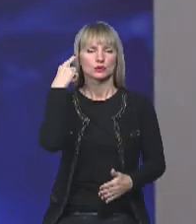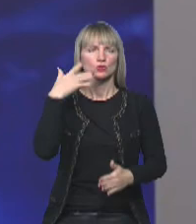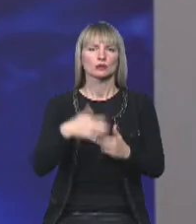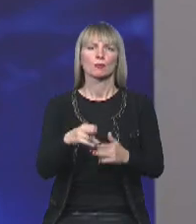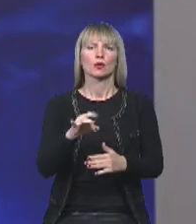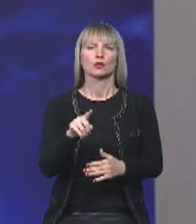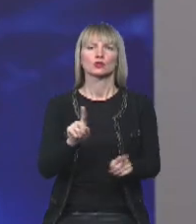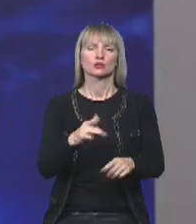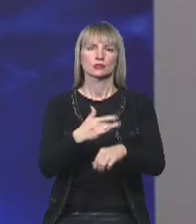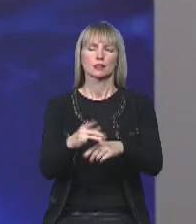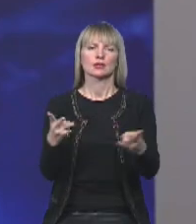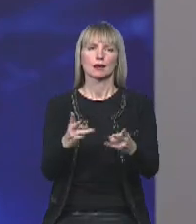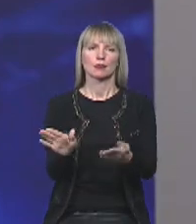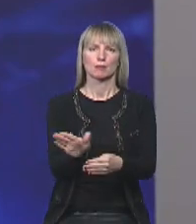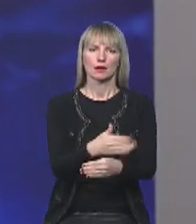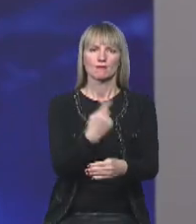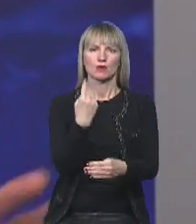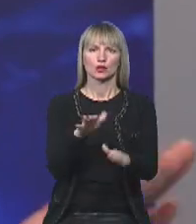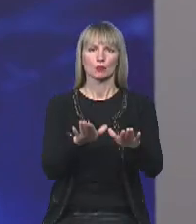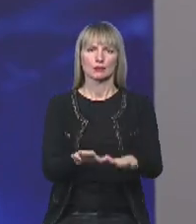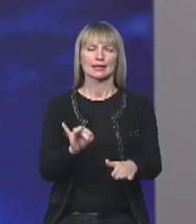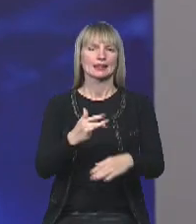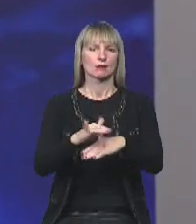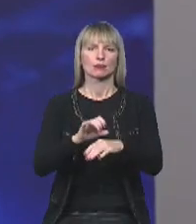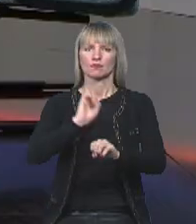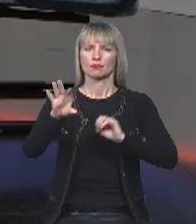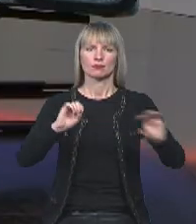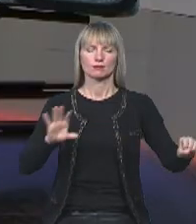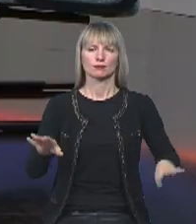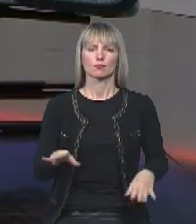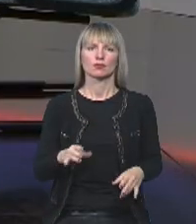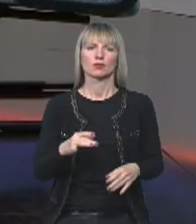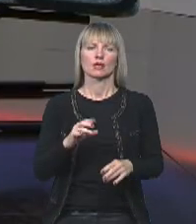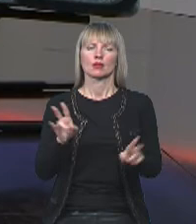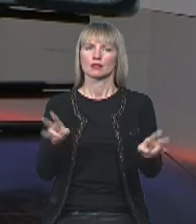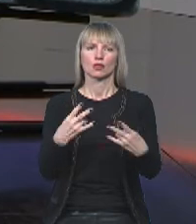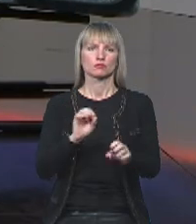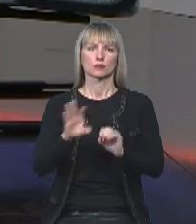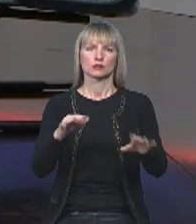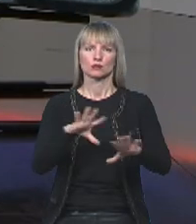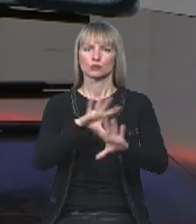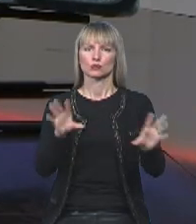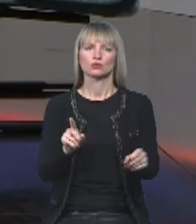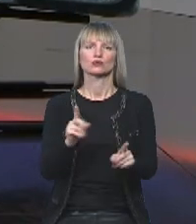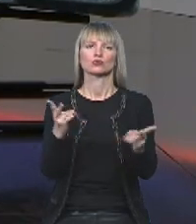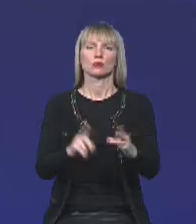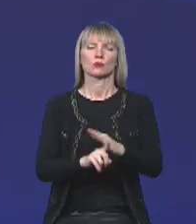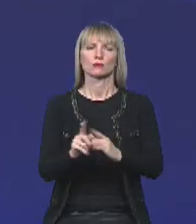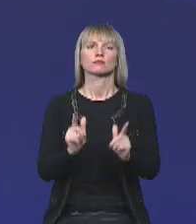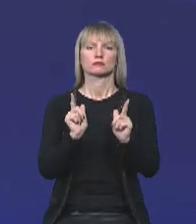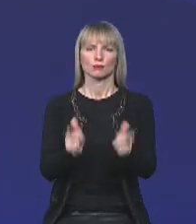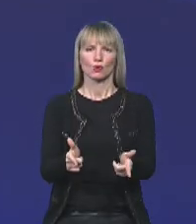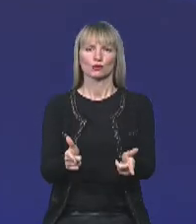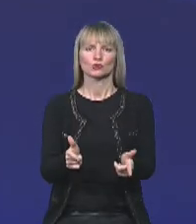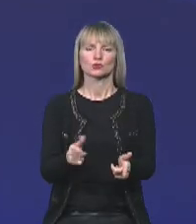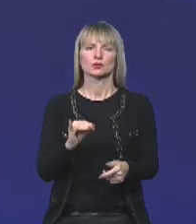про те, що сміття треба прибирати в одне місце і не смітити усюди. Хоча б не смітити усюди і кожен починати, так? Повністю